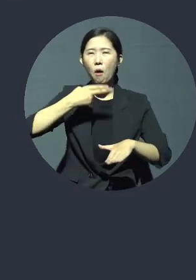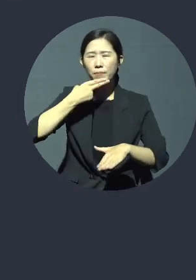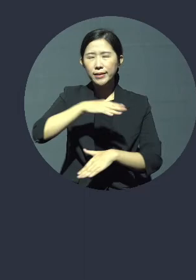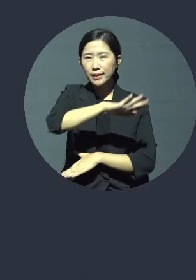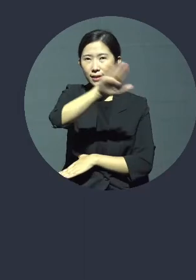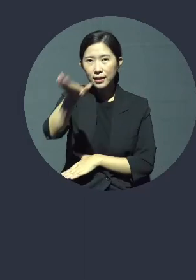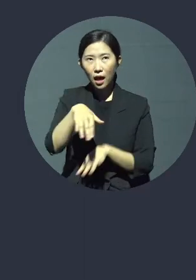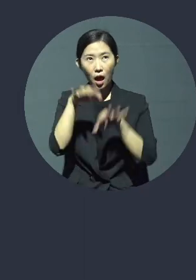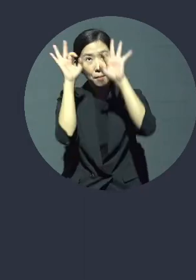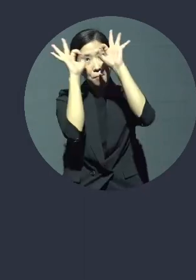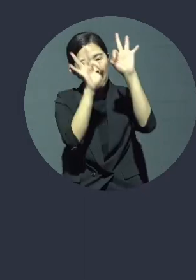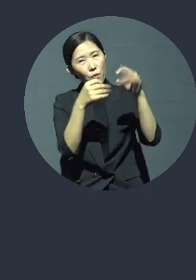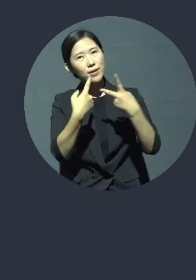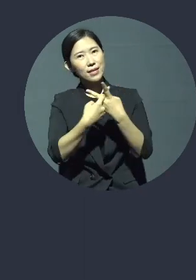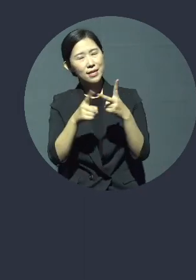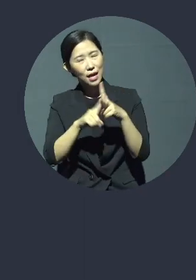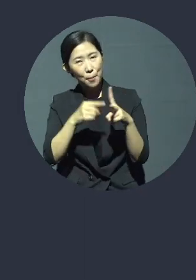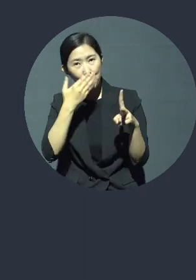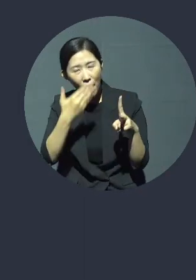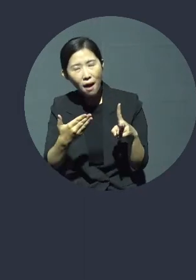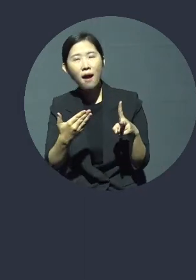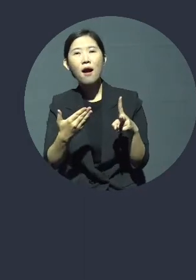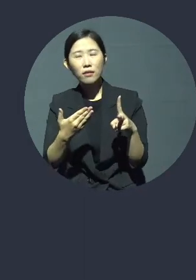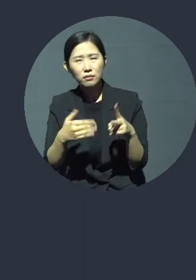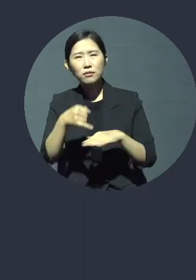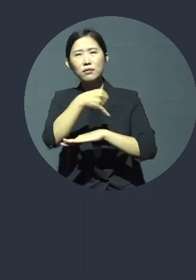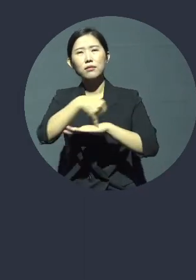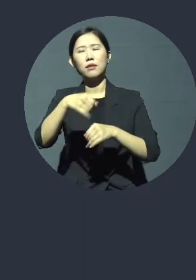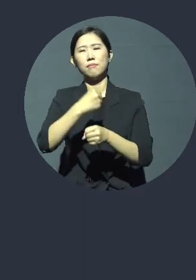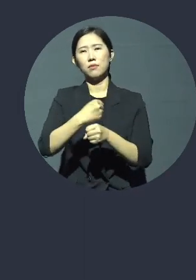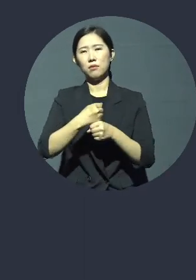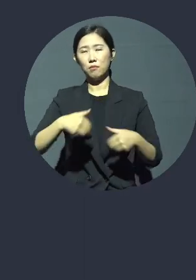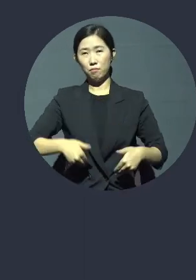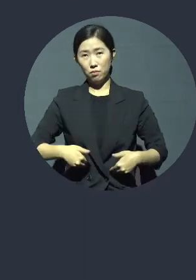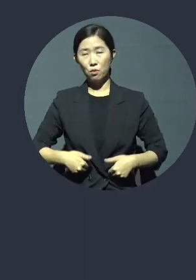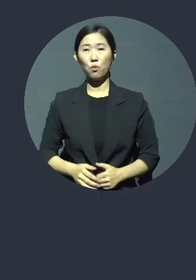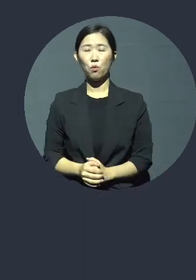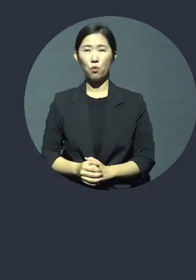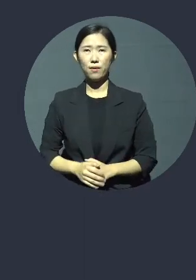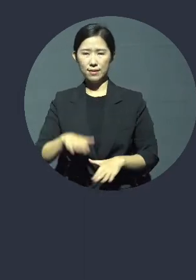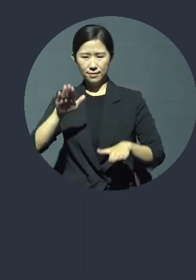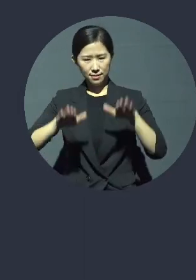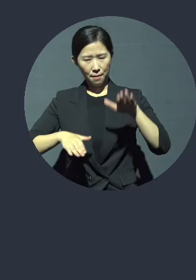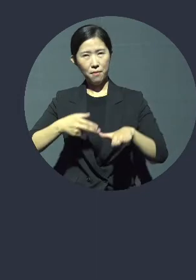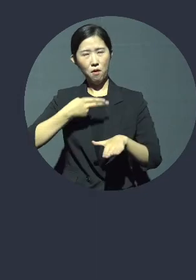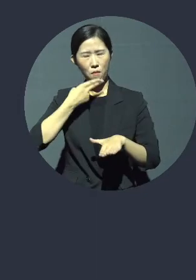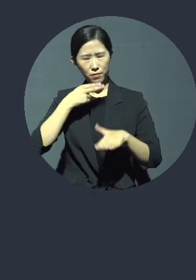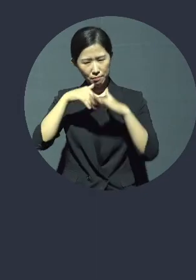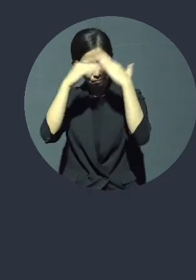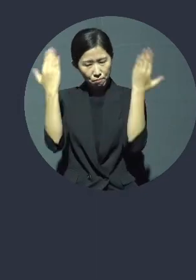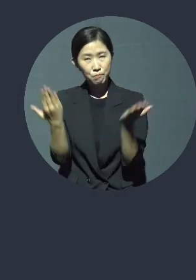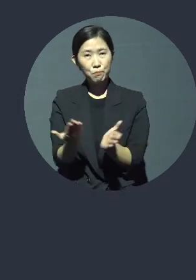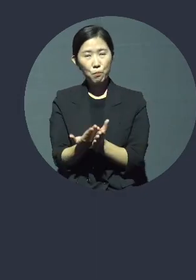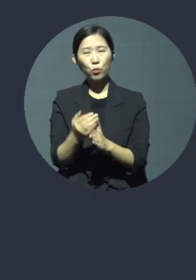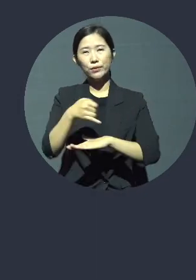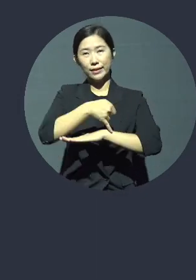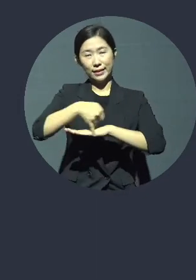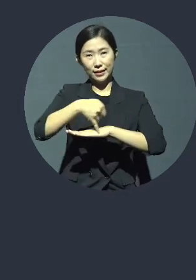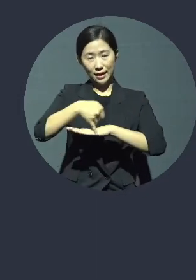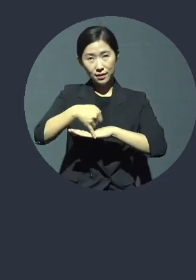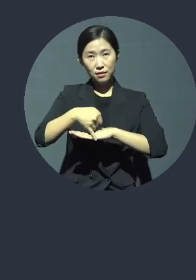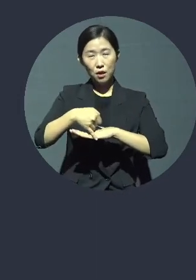디자인입니다. 차별 없이 모든 사람들이 자연스럽게 연결되도록 하는 것이 저희 디자이너의 강력한 책임이라고